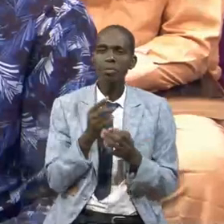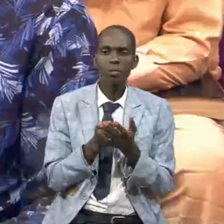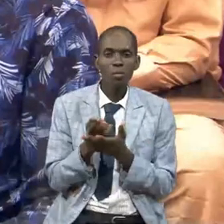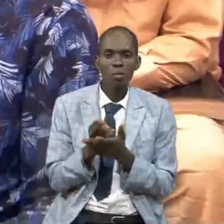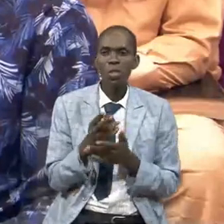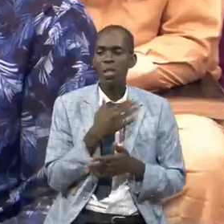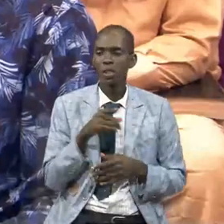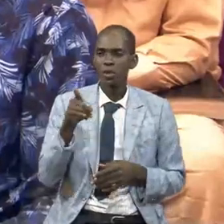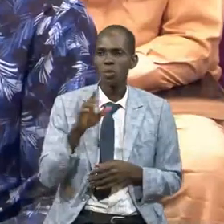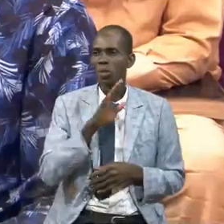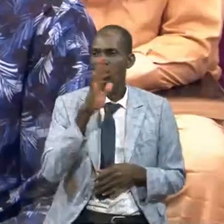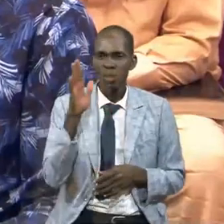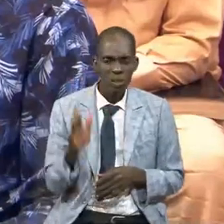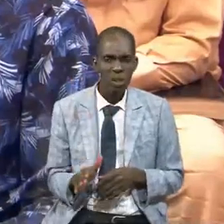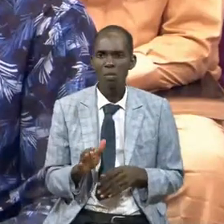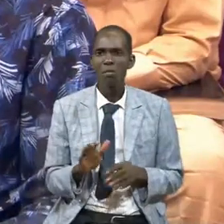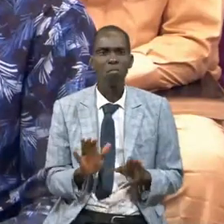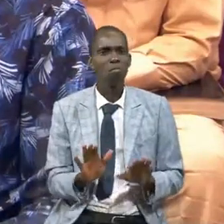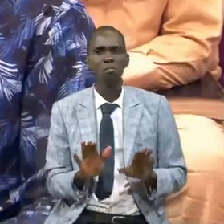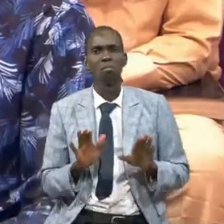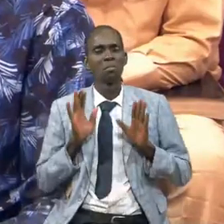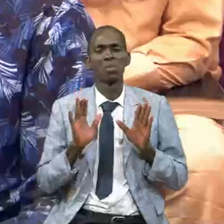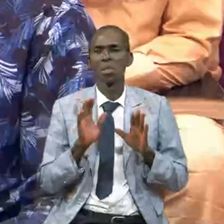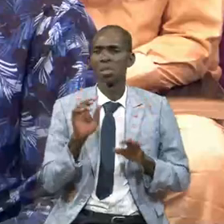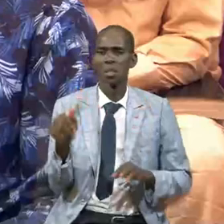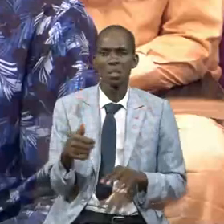la vérité, sans t'inquiéter de personne.